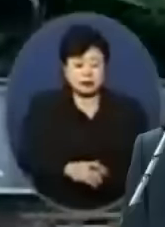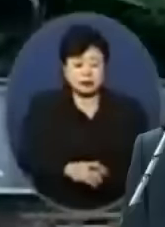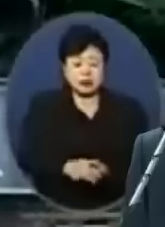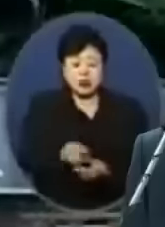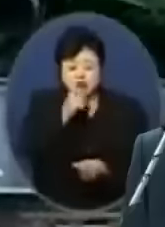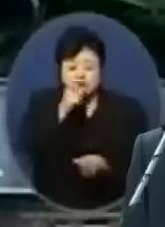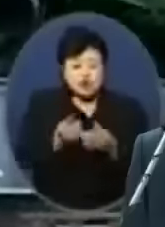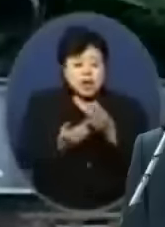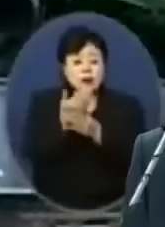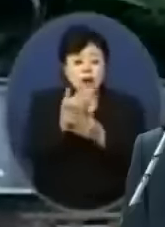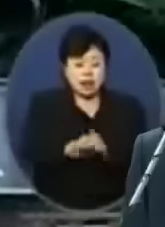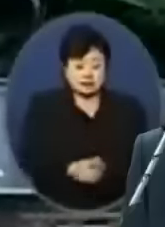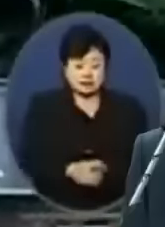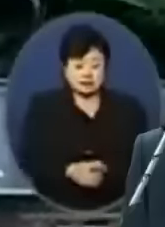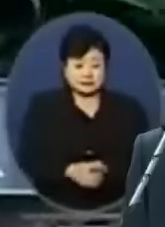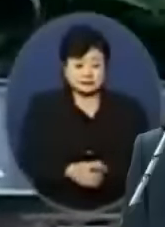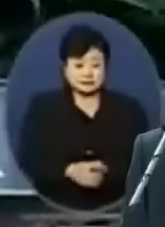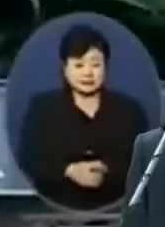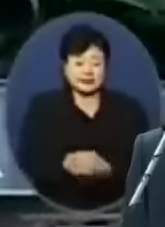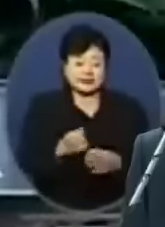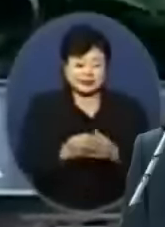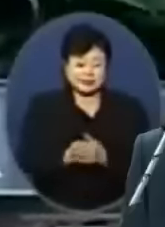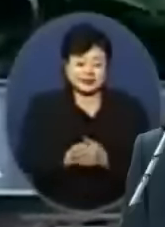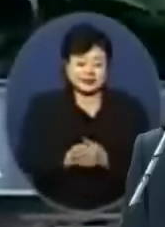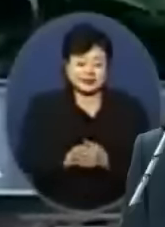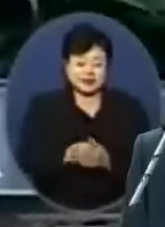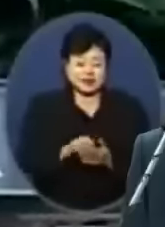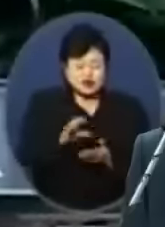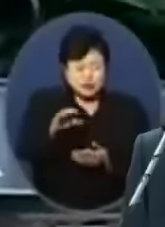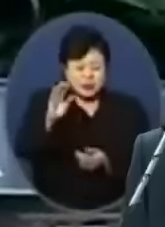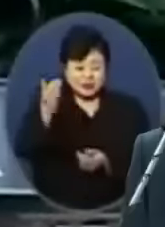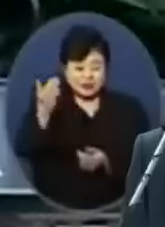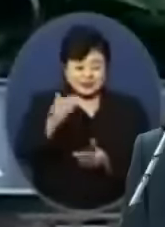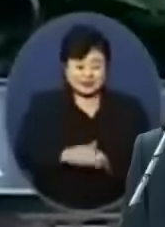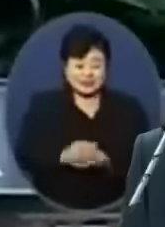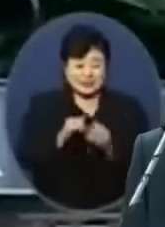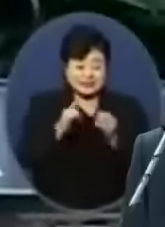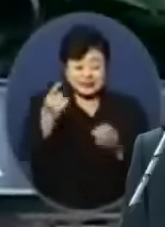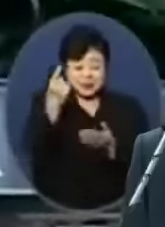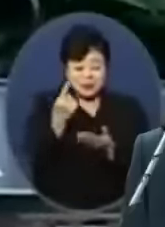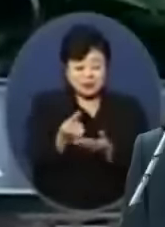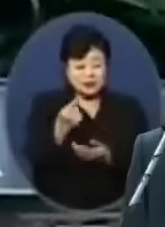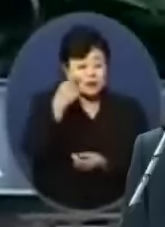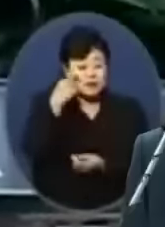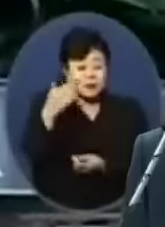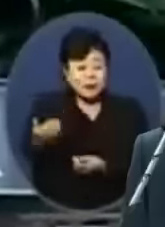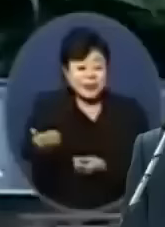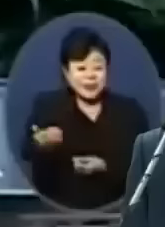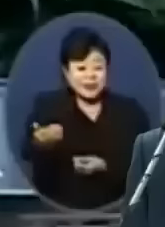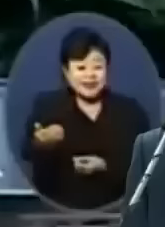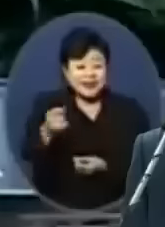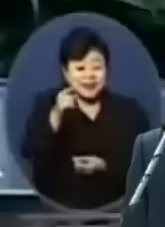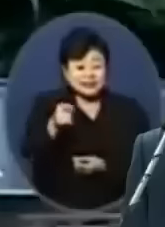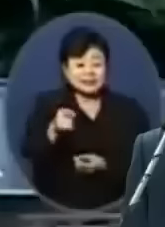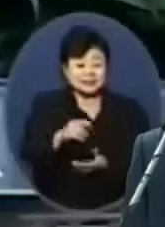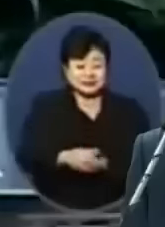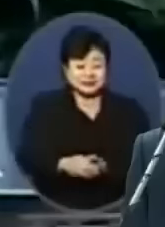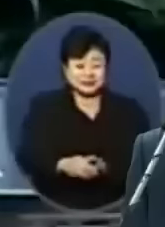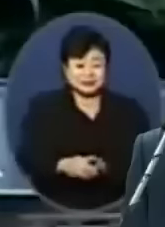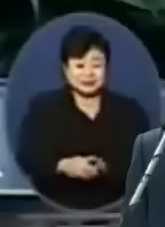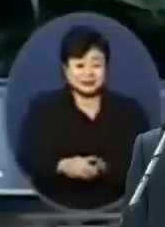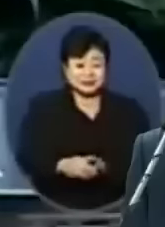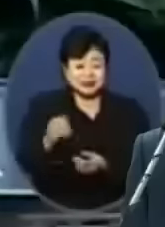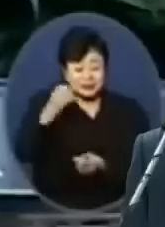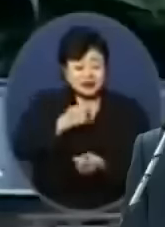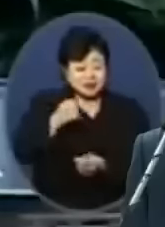물이 나와요. 그래서 유명하게 되었습니다. 사람들이 와서 그에게 물었습니다. 당신은 어떤